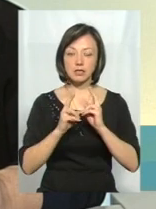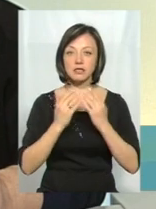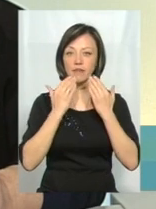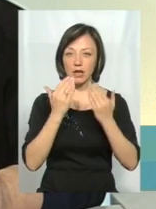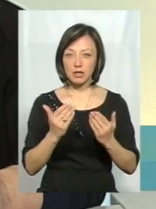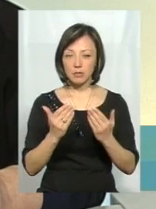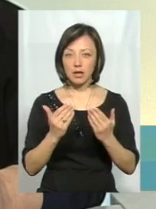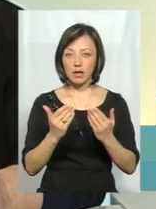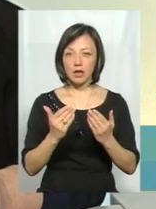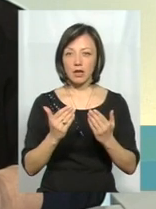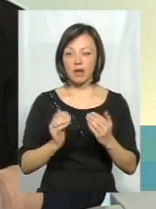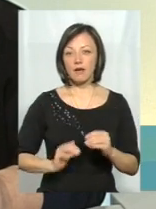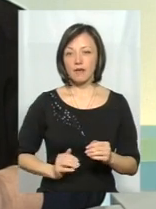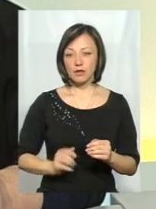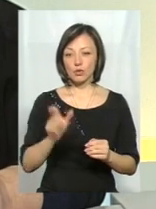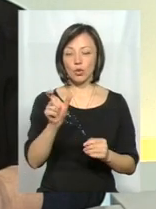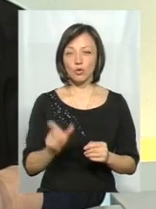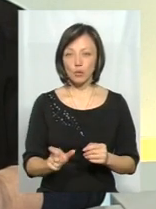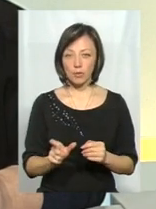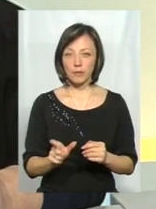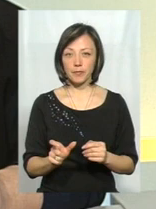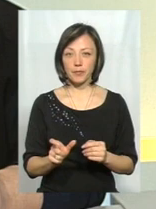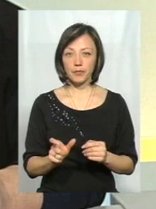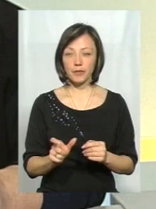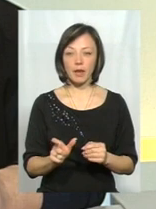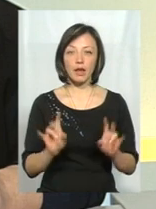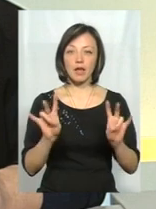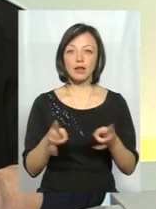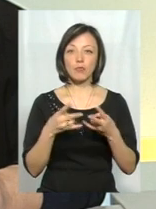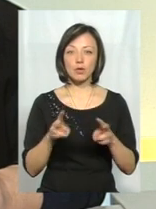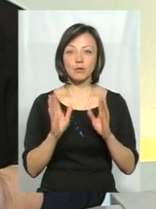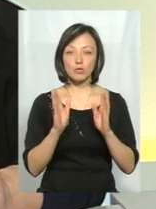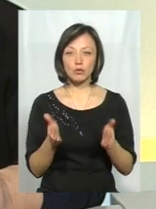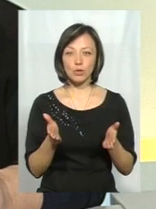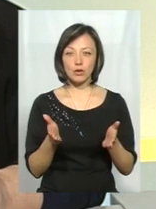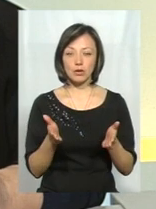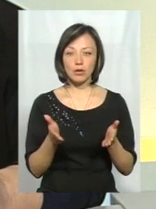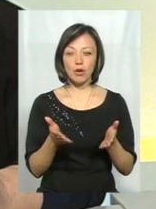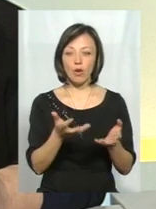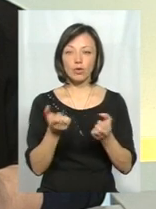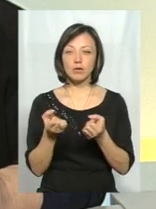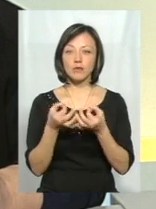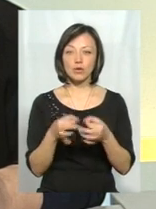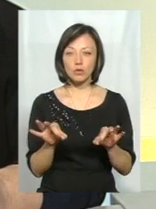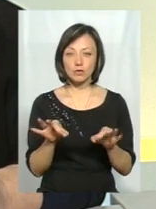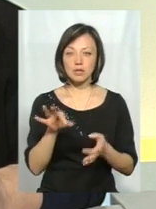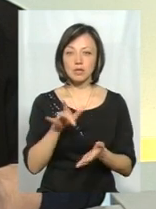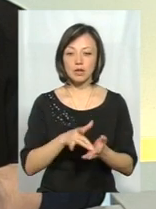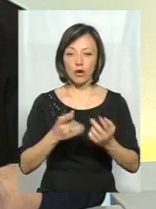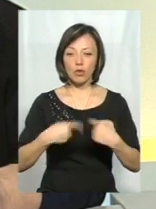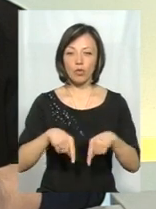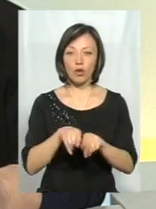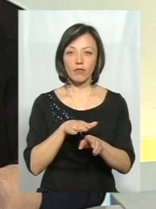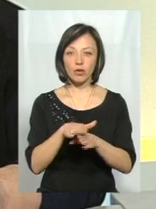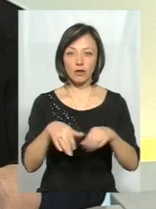суб'єкту, за зверненням фізичної особи, не потрібно буде отримувати дозволу центрального органу